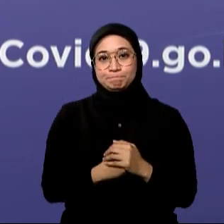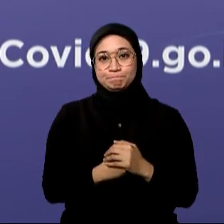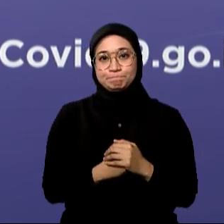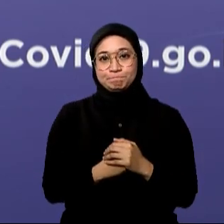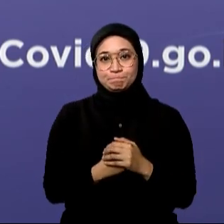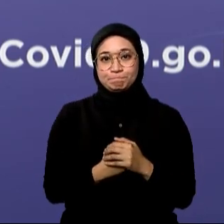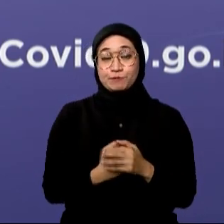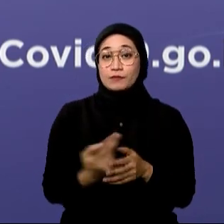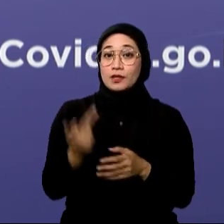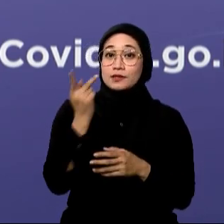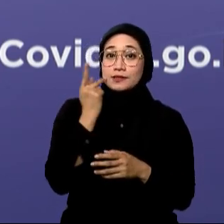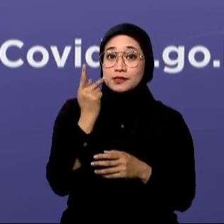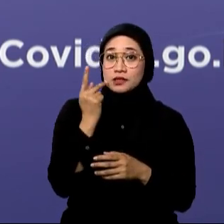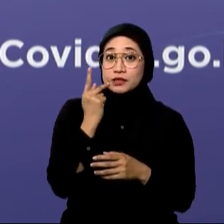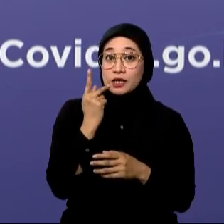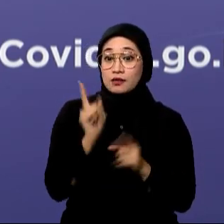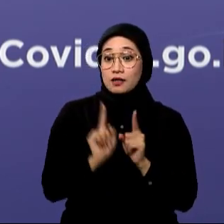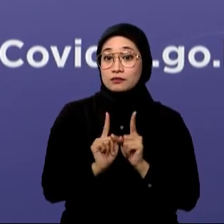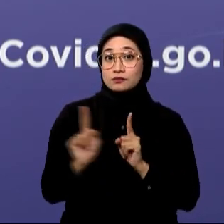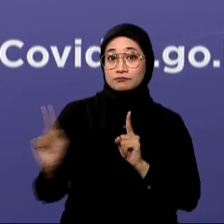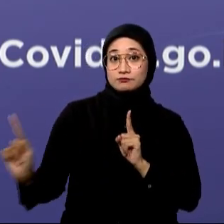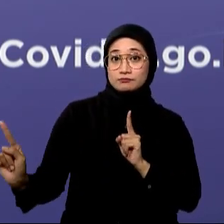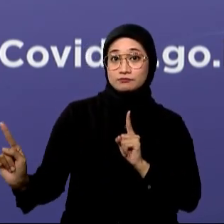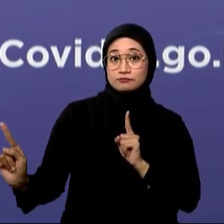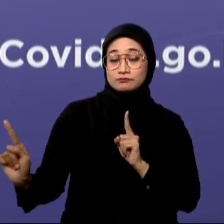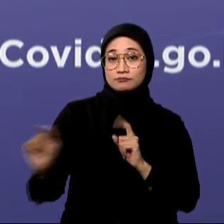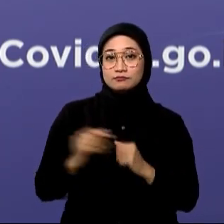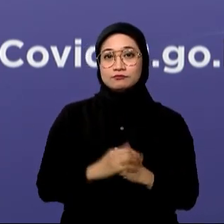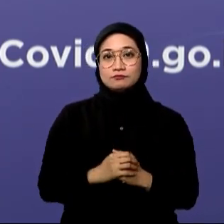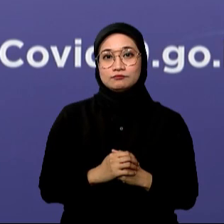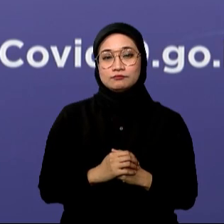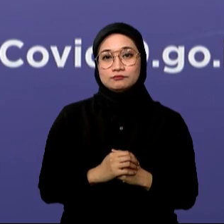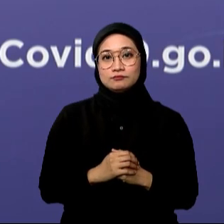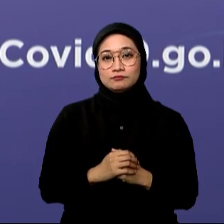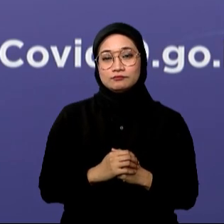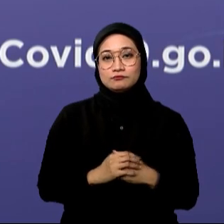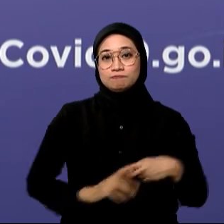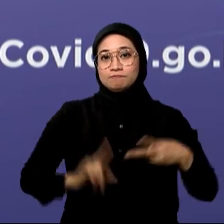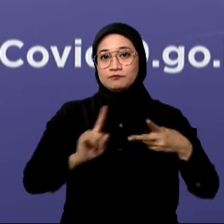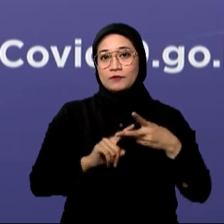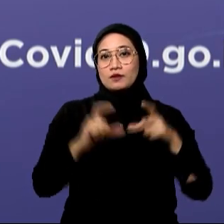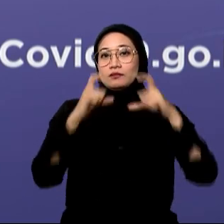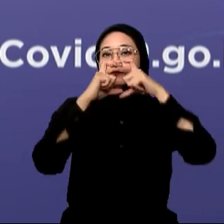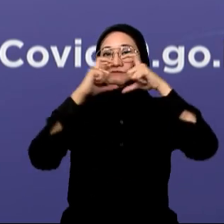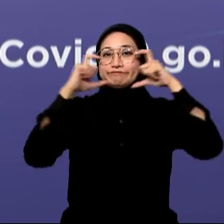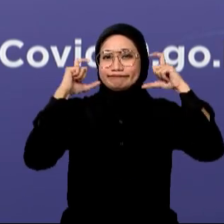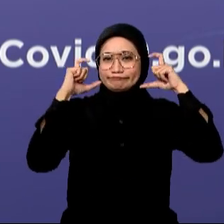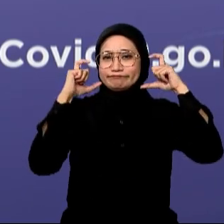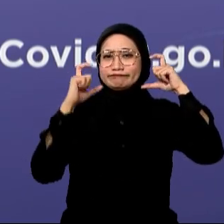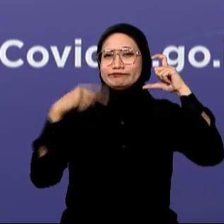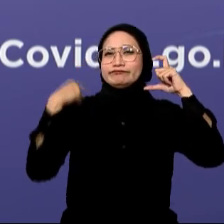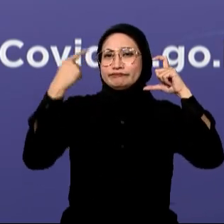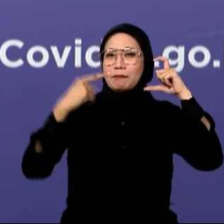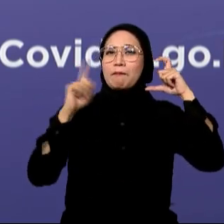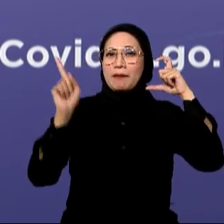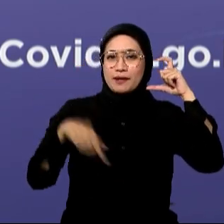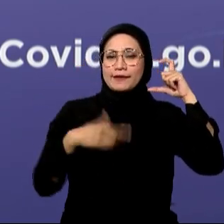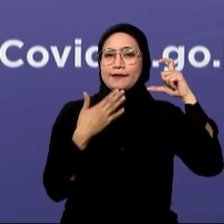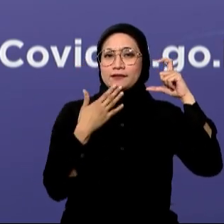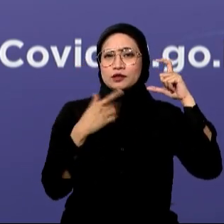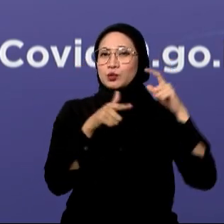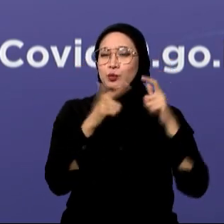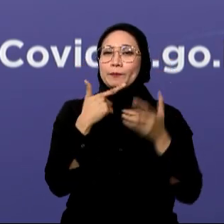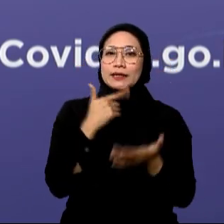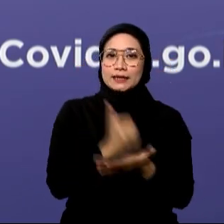jarak. Ini penting. Mari biasakan untuk menggunakan masker. Ini penting.